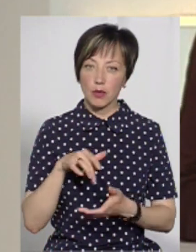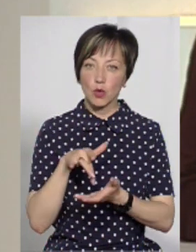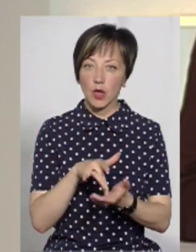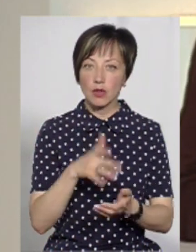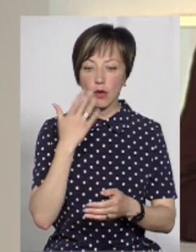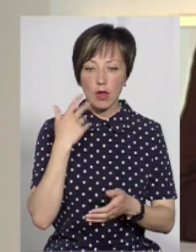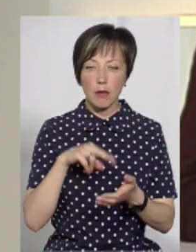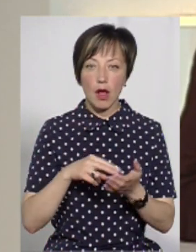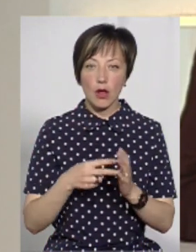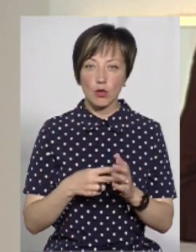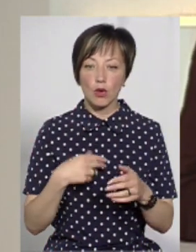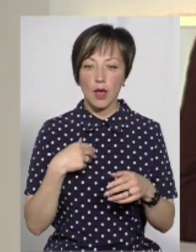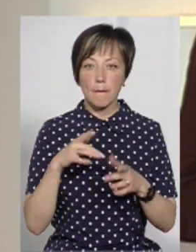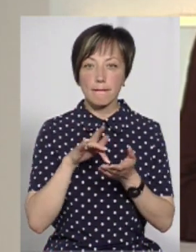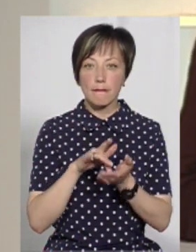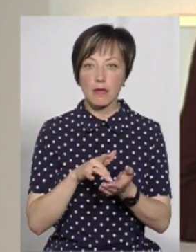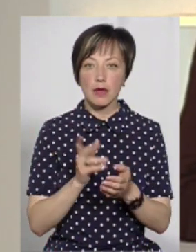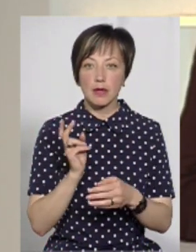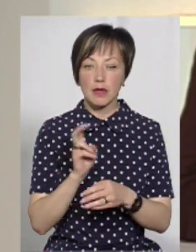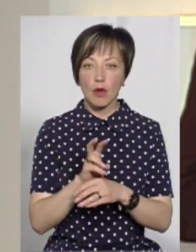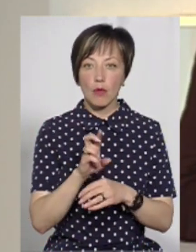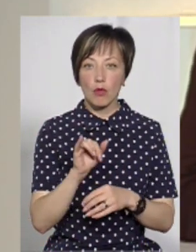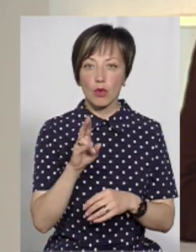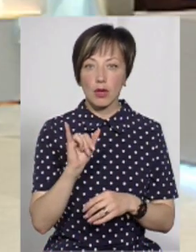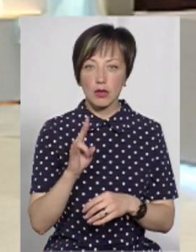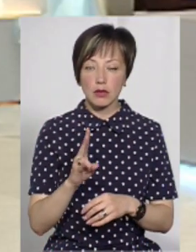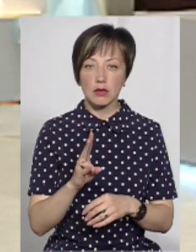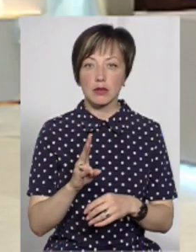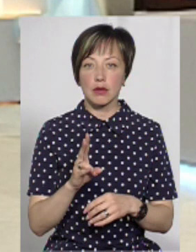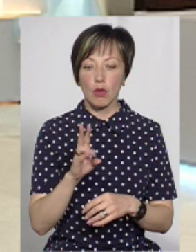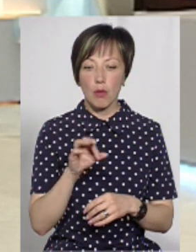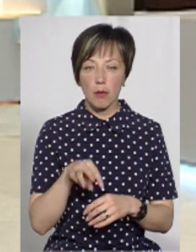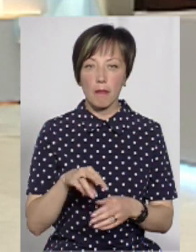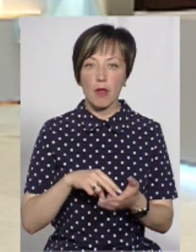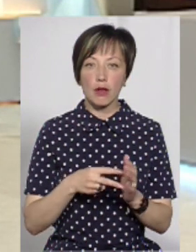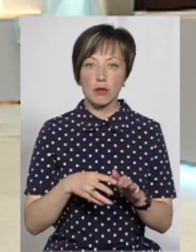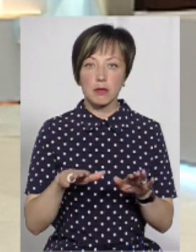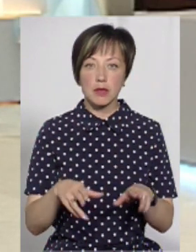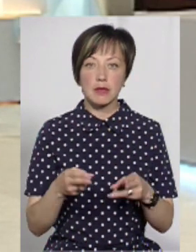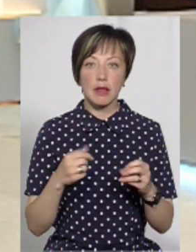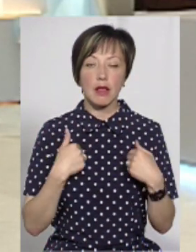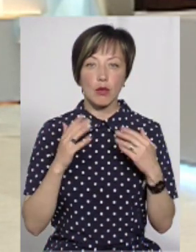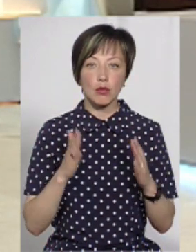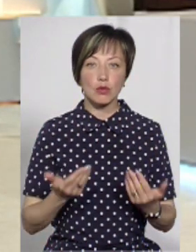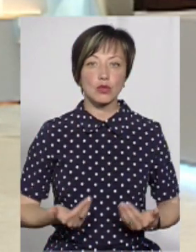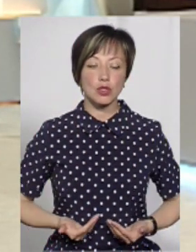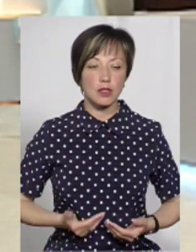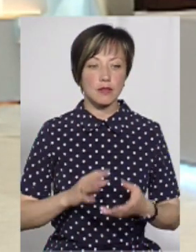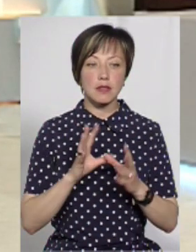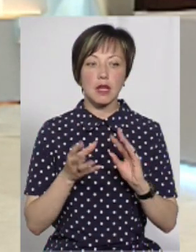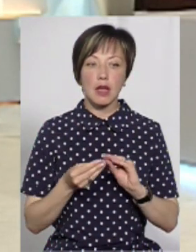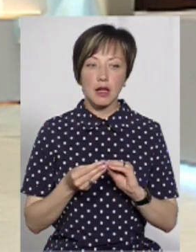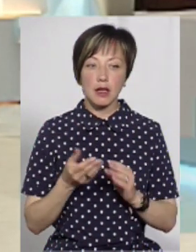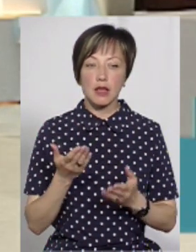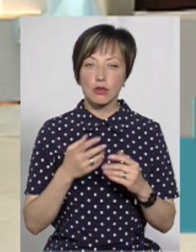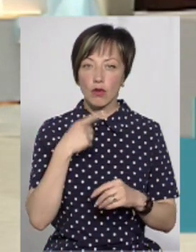часто, коли я планую свою подорож, я заходжу на Booking.com, так, і таким чином планую місце, де я буду жити. А взагалі, от,